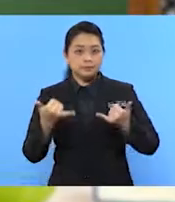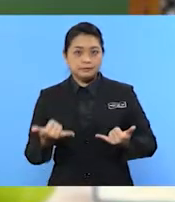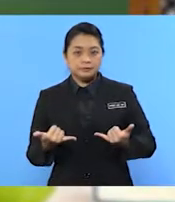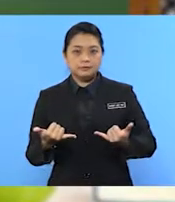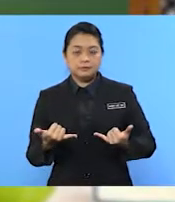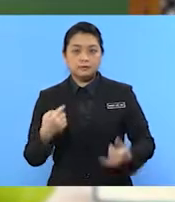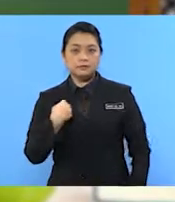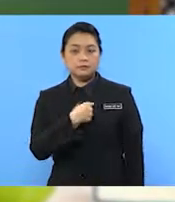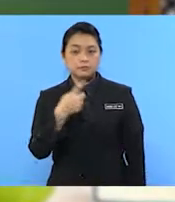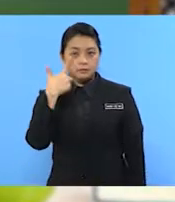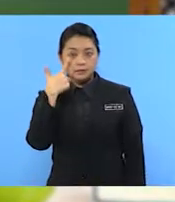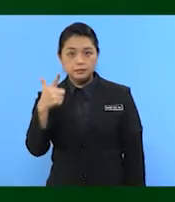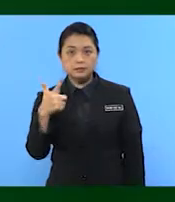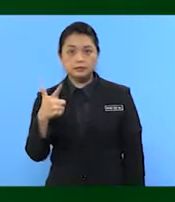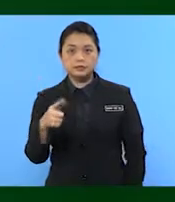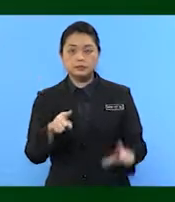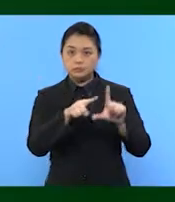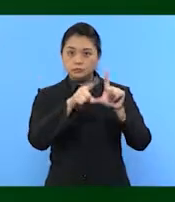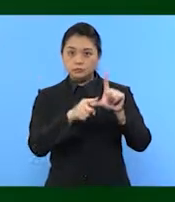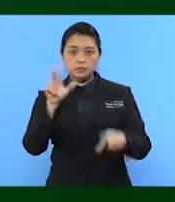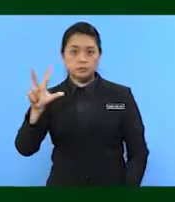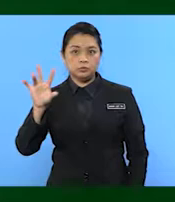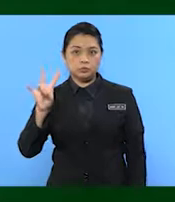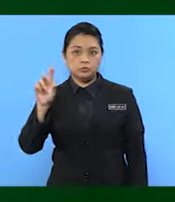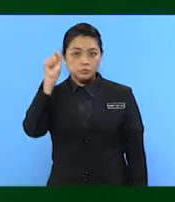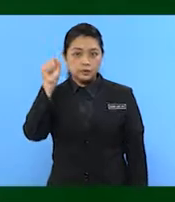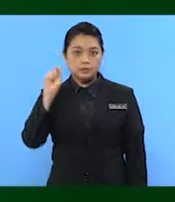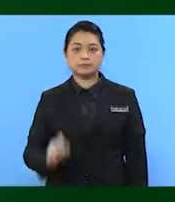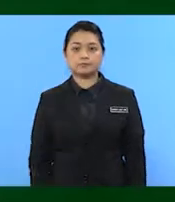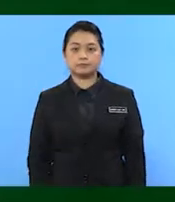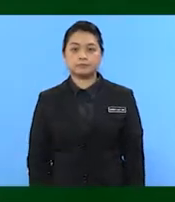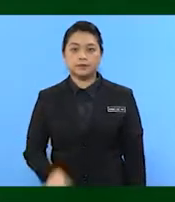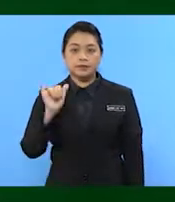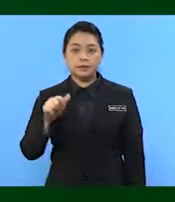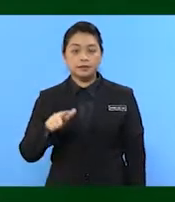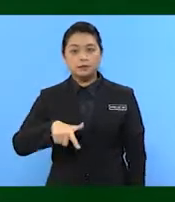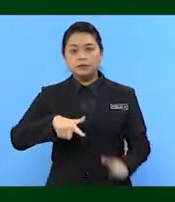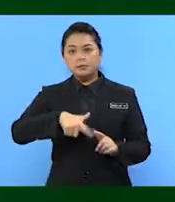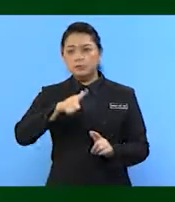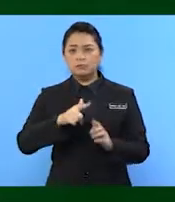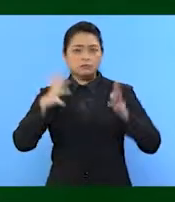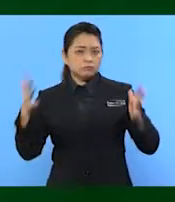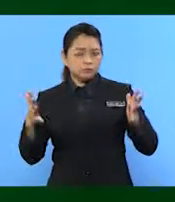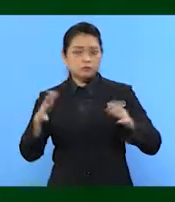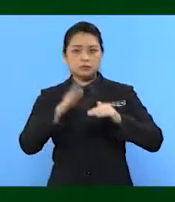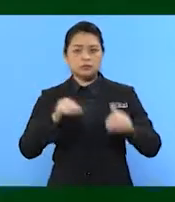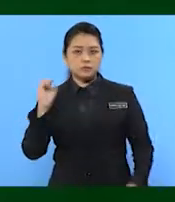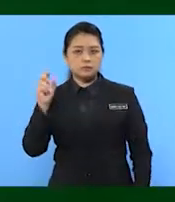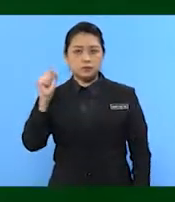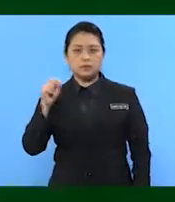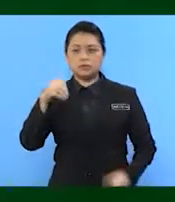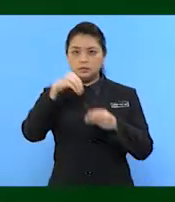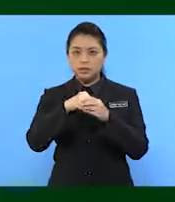Sekarang, kita perhatikan sudut 37 darjah yang lebih besar daripada sifar darjah